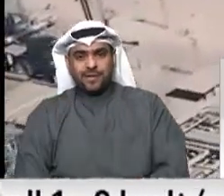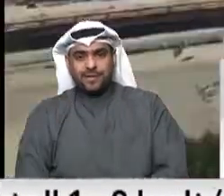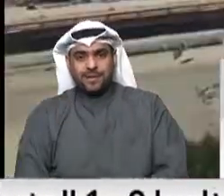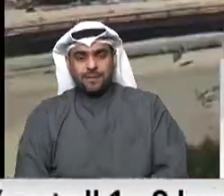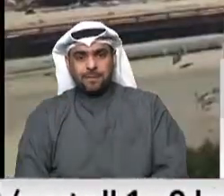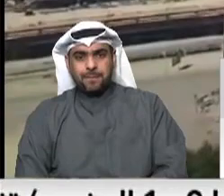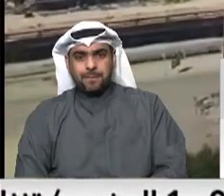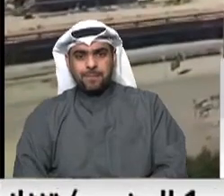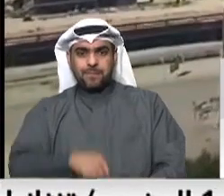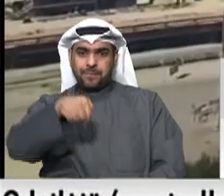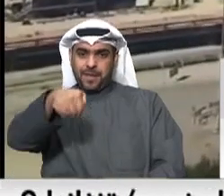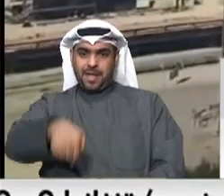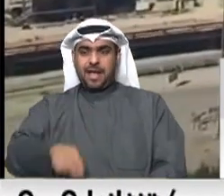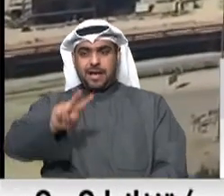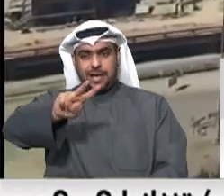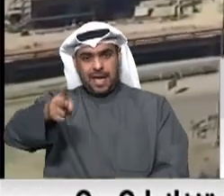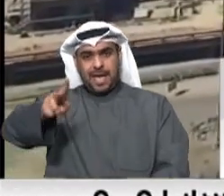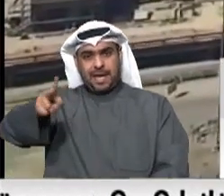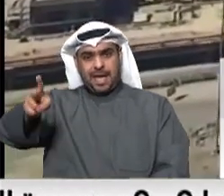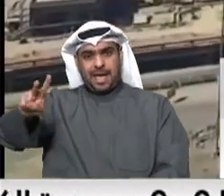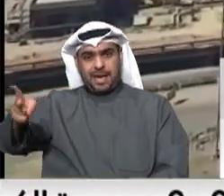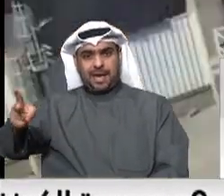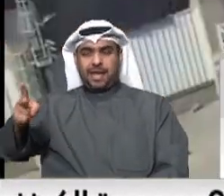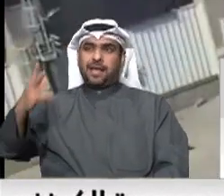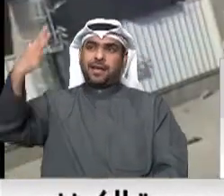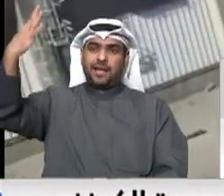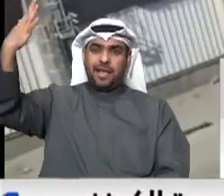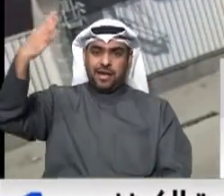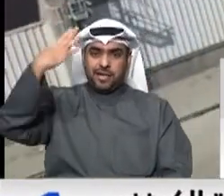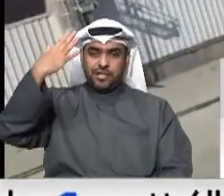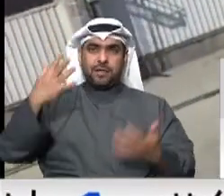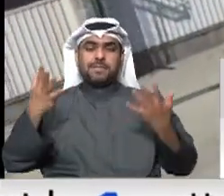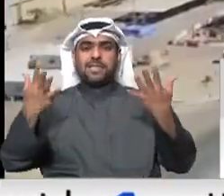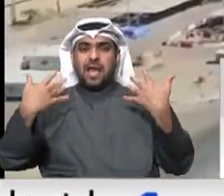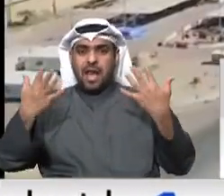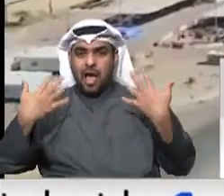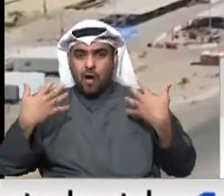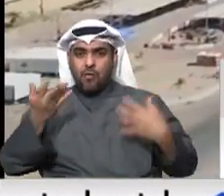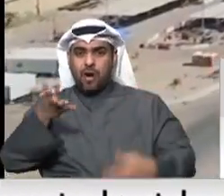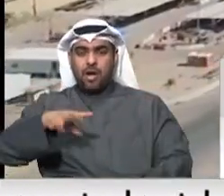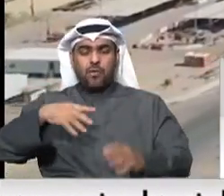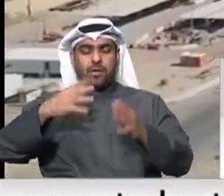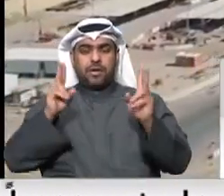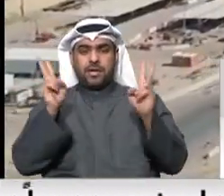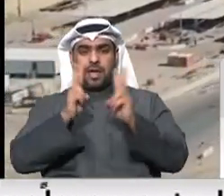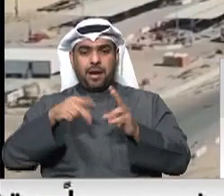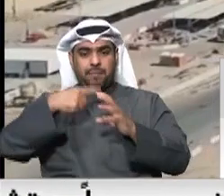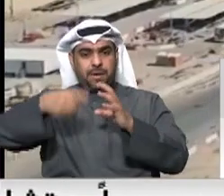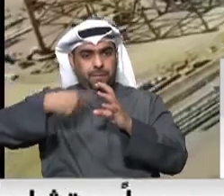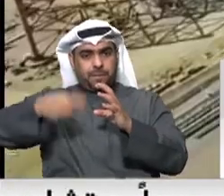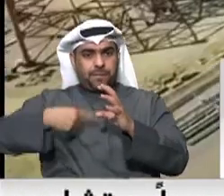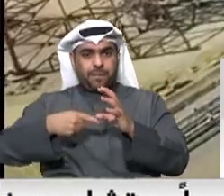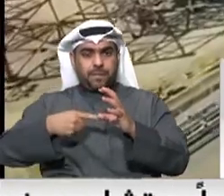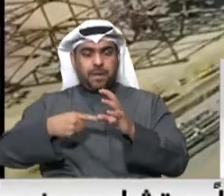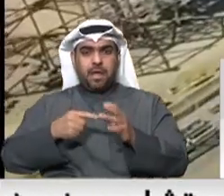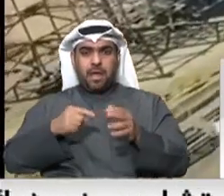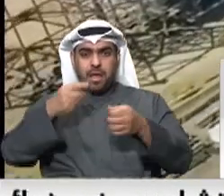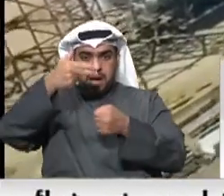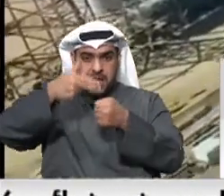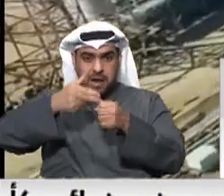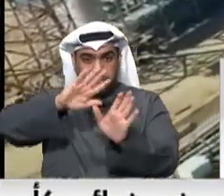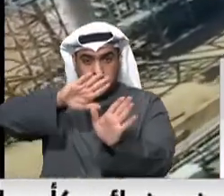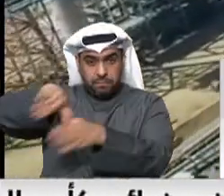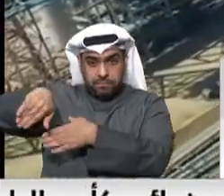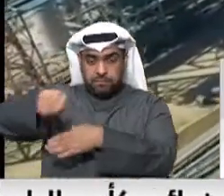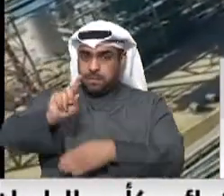للطاقه البديله مثل الطاقه الشمسيه وطاقه الرياح والكهرباء لا تعني الاستغناء عن النفط كما هو